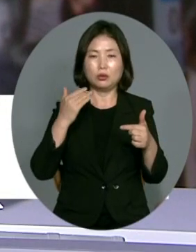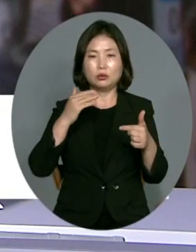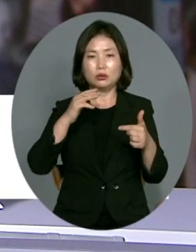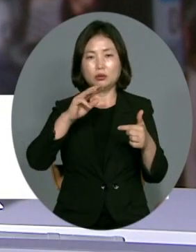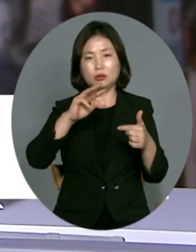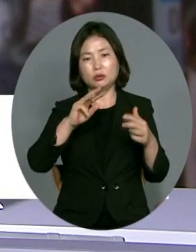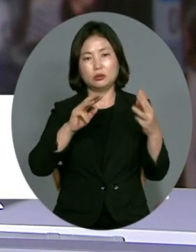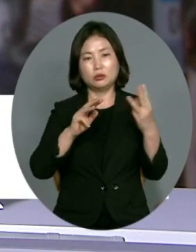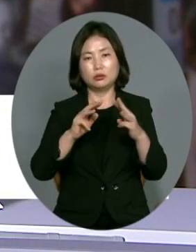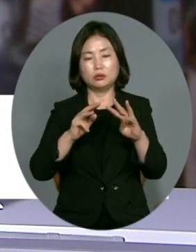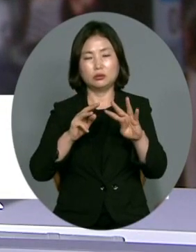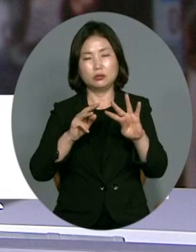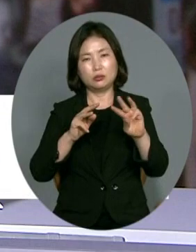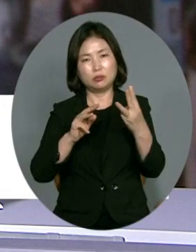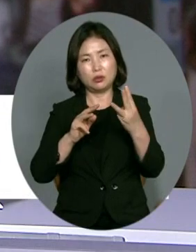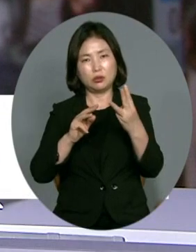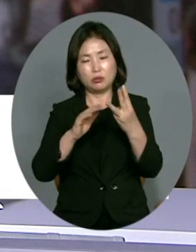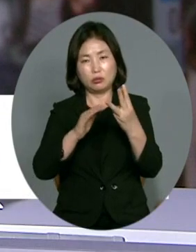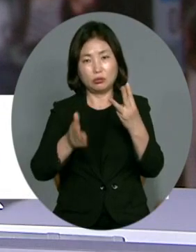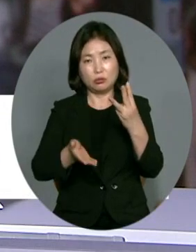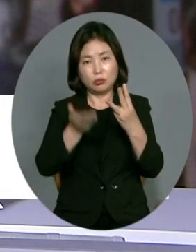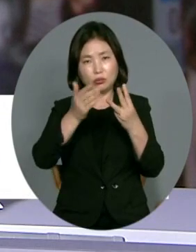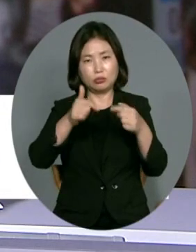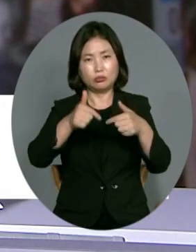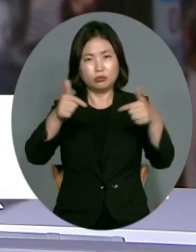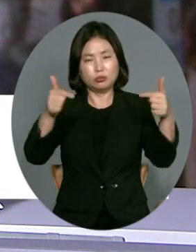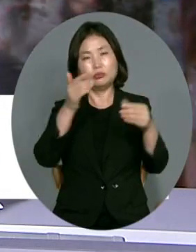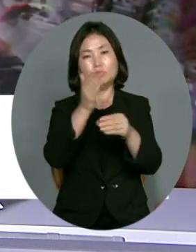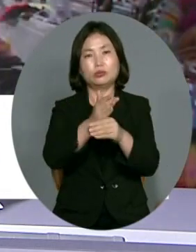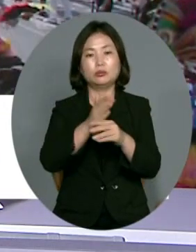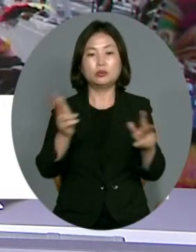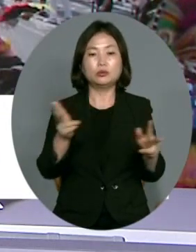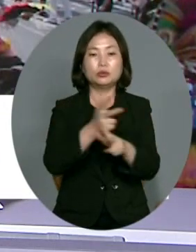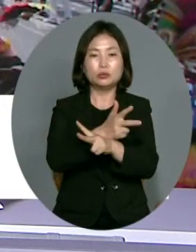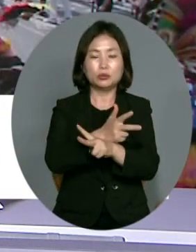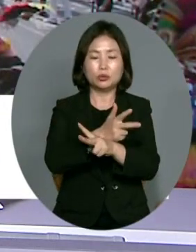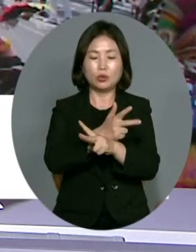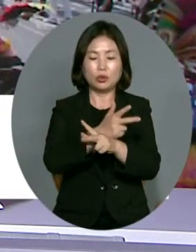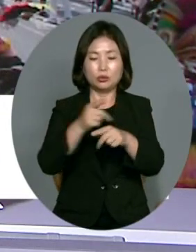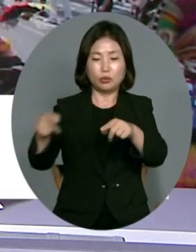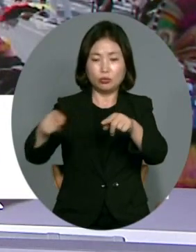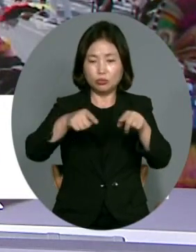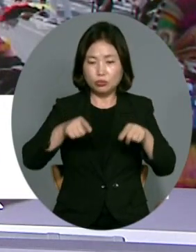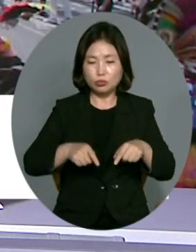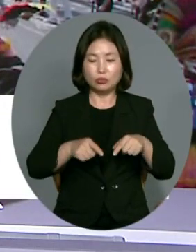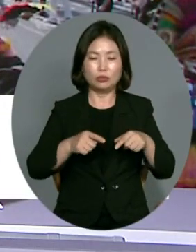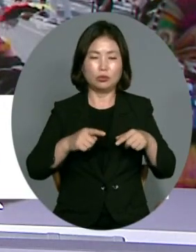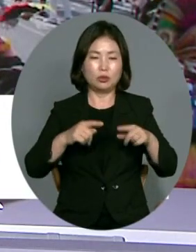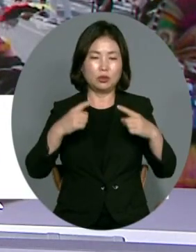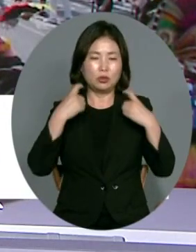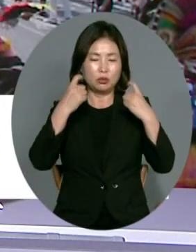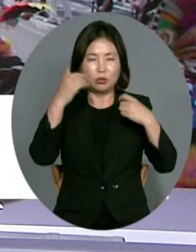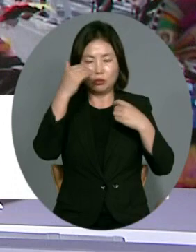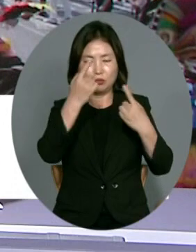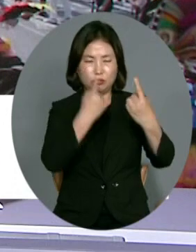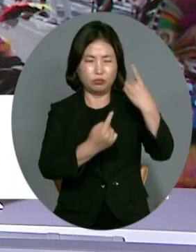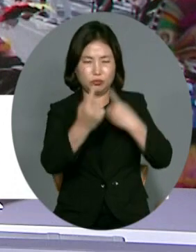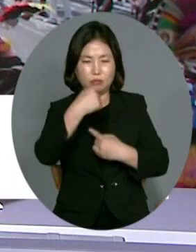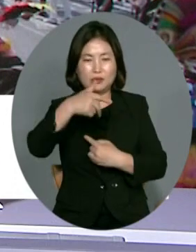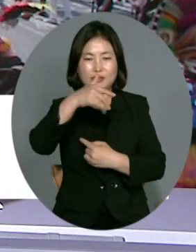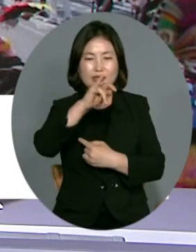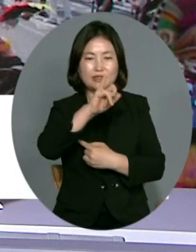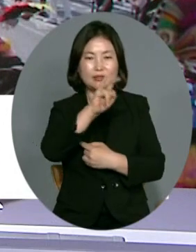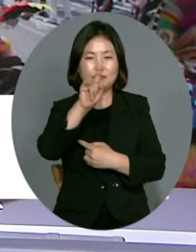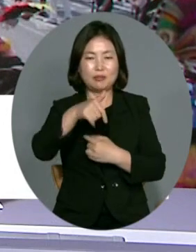400명 안팎의 확진자가 꾸준히 발생하고 있습니다. 이번 주 대구에서는 전국적으로 관광객이 몰리는 치맥 축제가 3년